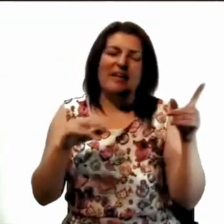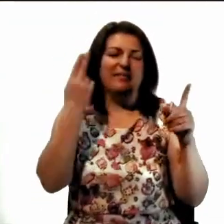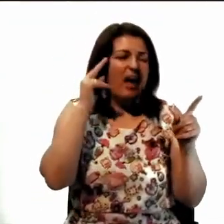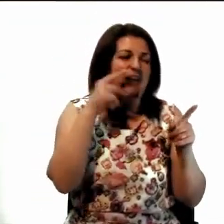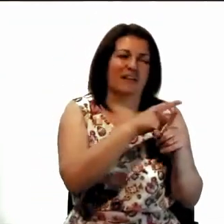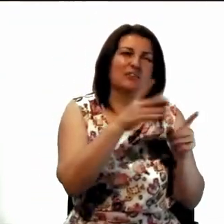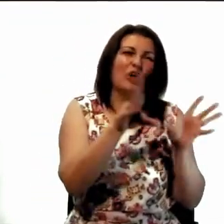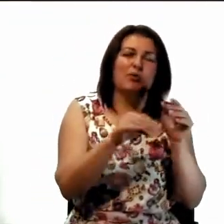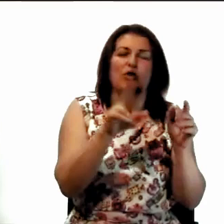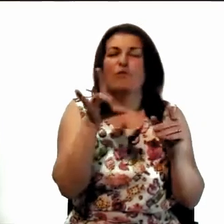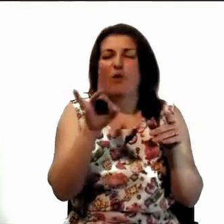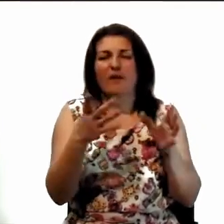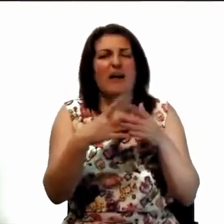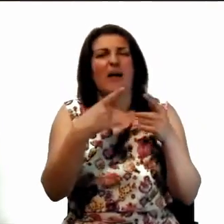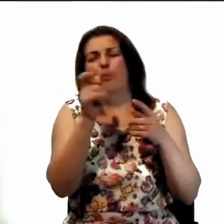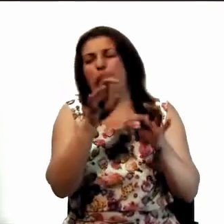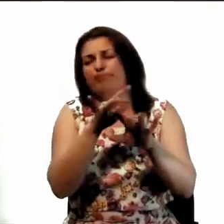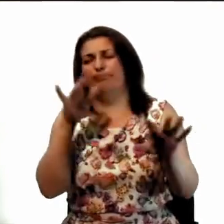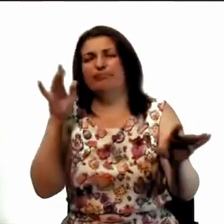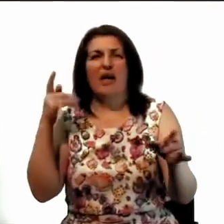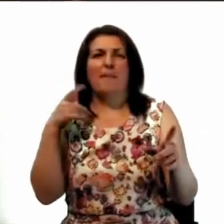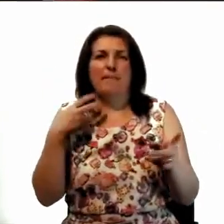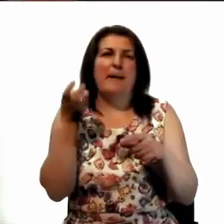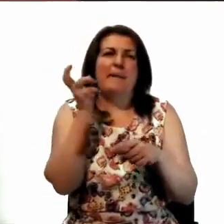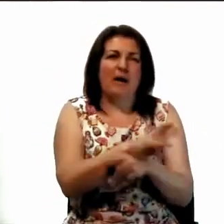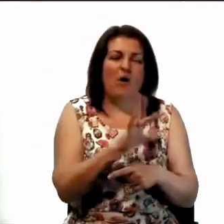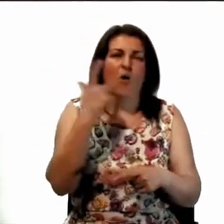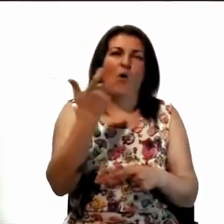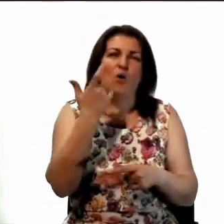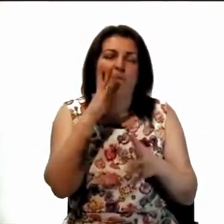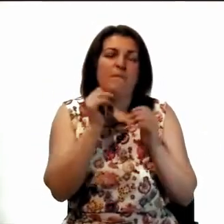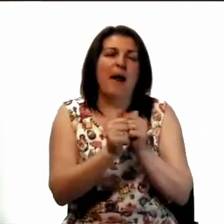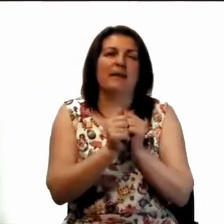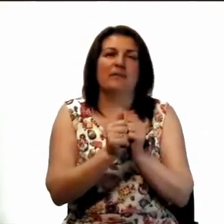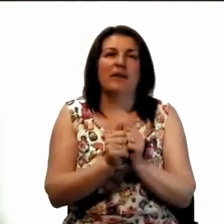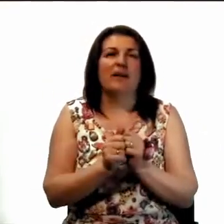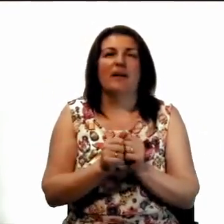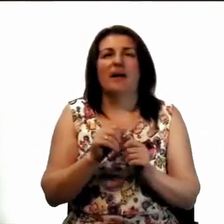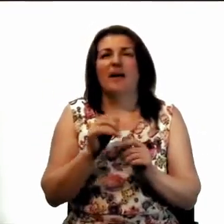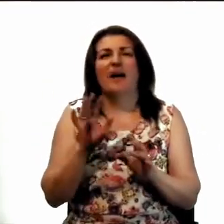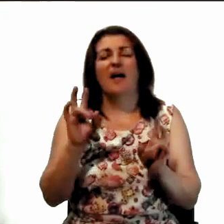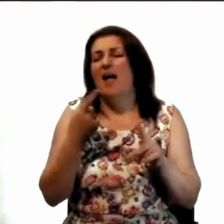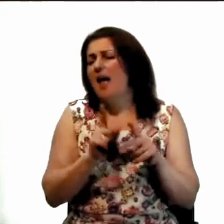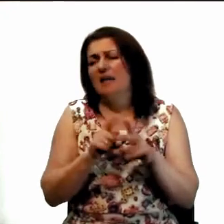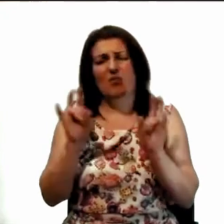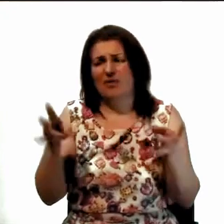и со всей остальной свитой. Мы приходим к Господу в молитве. Не